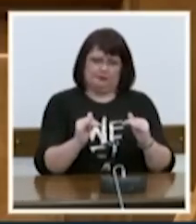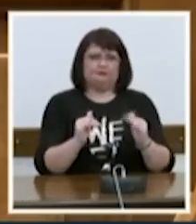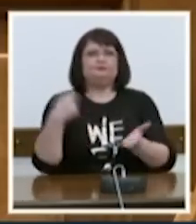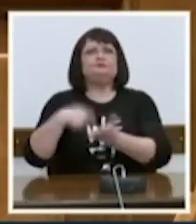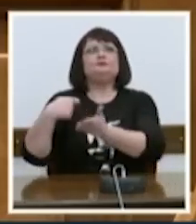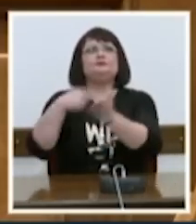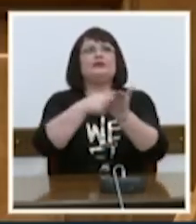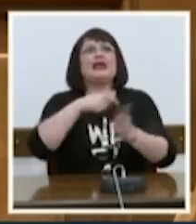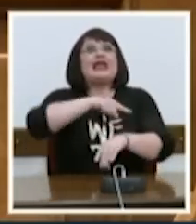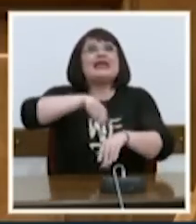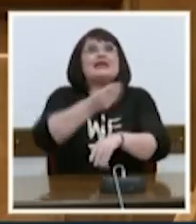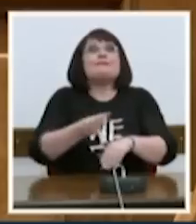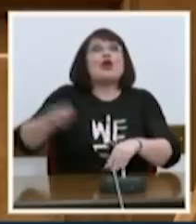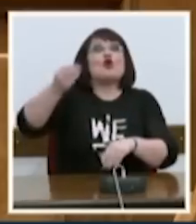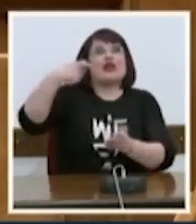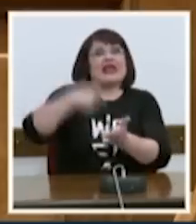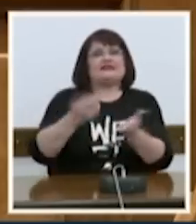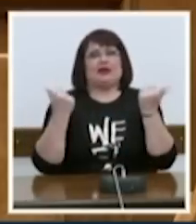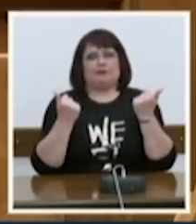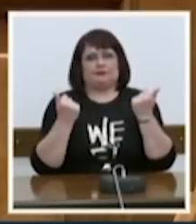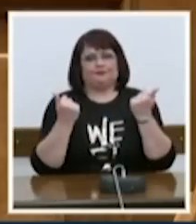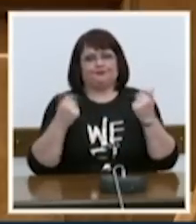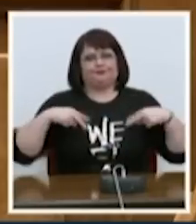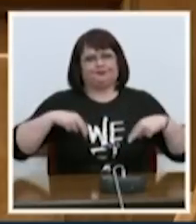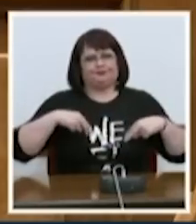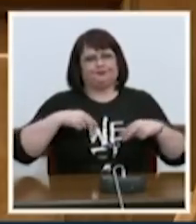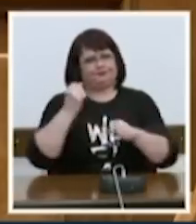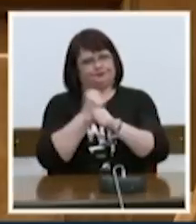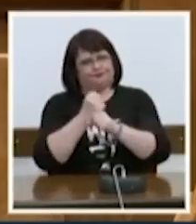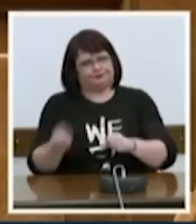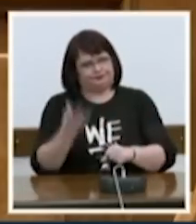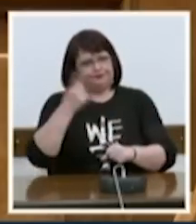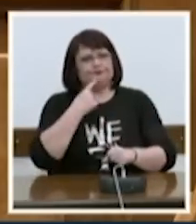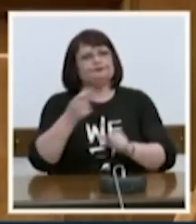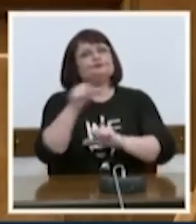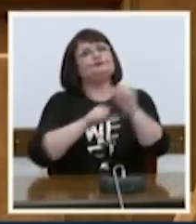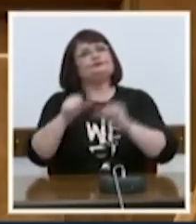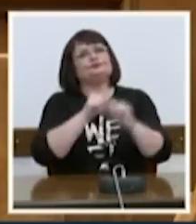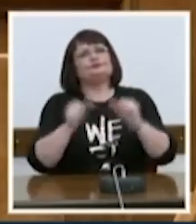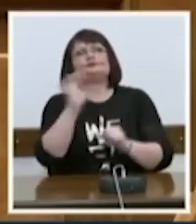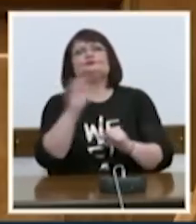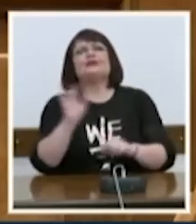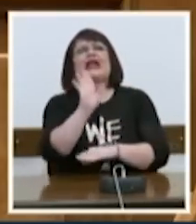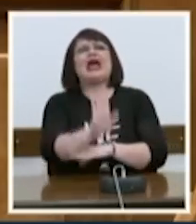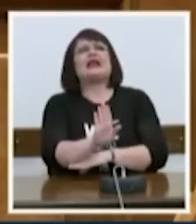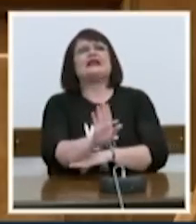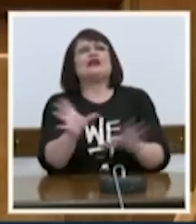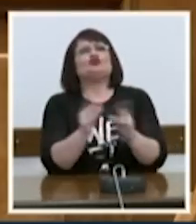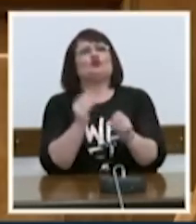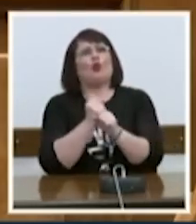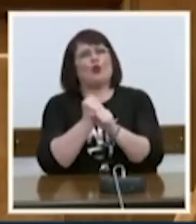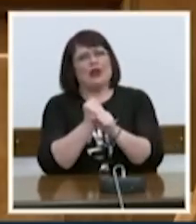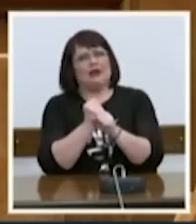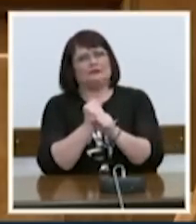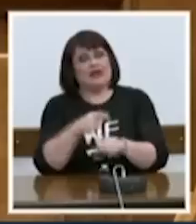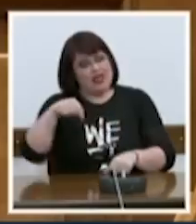υπερορίες. Ο νέος Υπουργός Εργασίας εξήγηλε κιόλας αλλαγές στην ψηφιακή κάρτα εργασίας. Εδώ θα είμαστε να